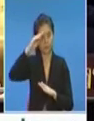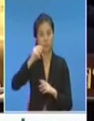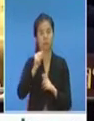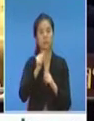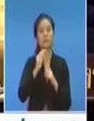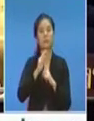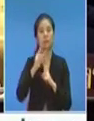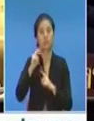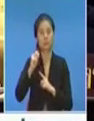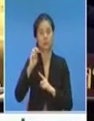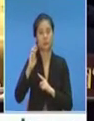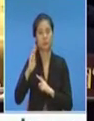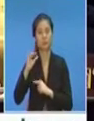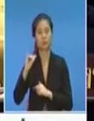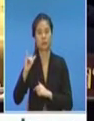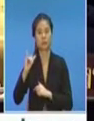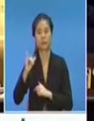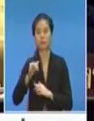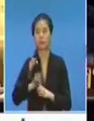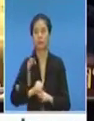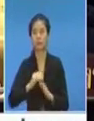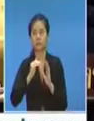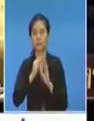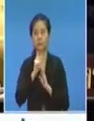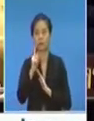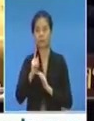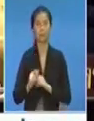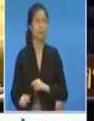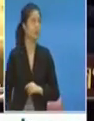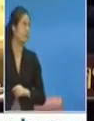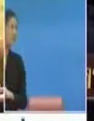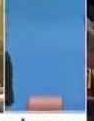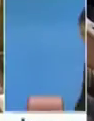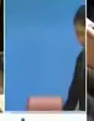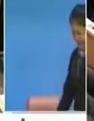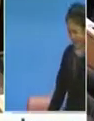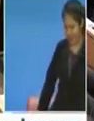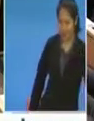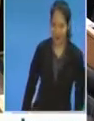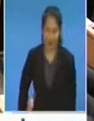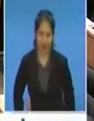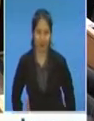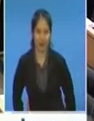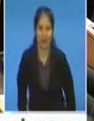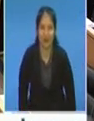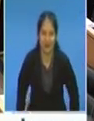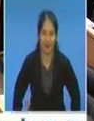มมโนอดีตผู้บัญชาการตำรวจภูธรภาค1ค่ะ ครับกราบขอบพระคุณ